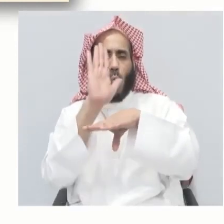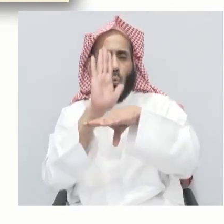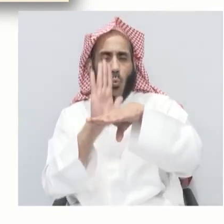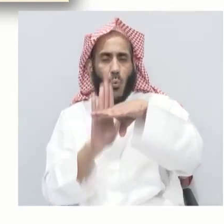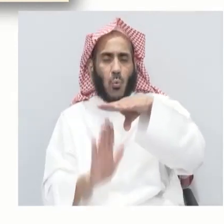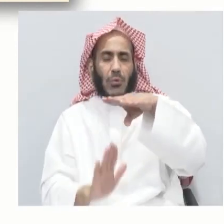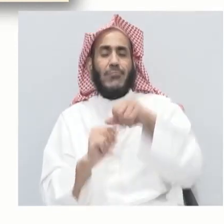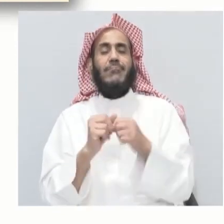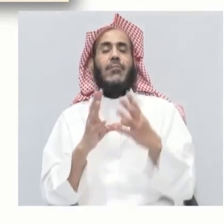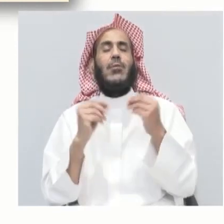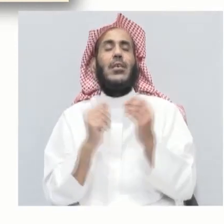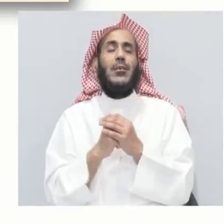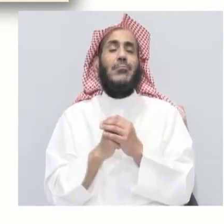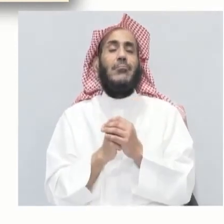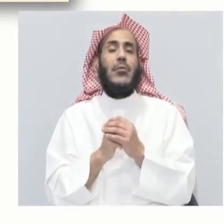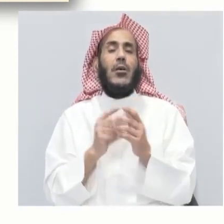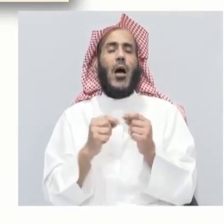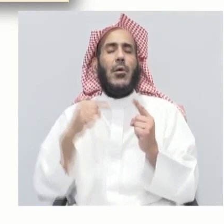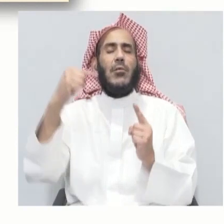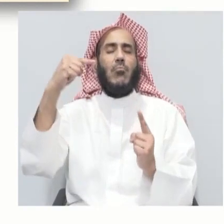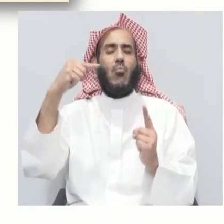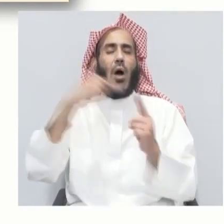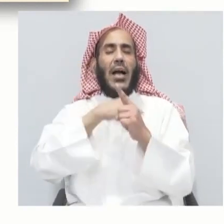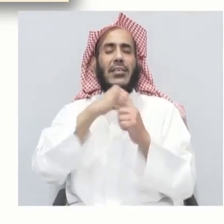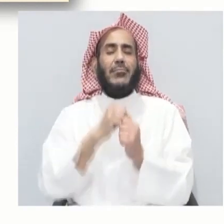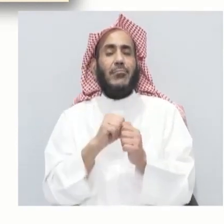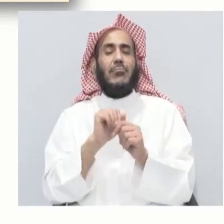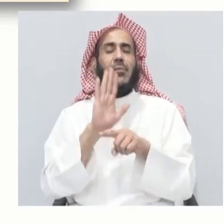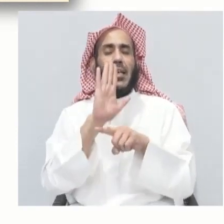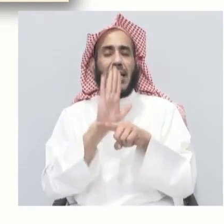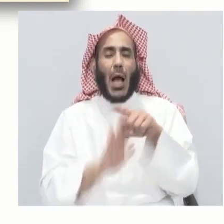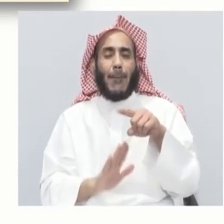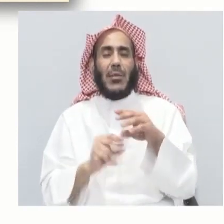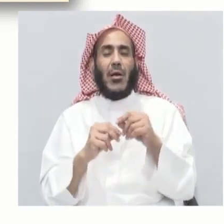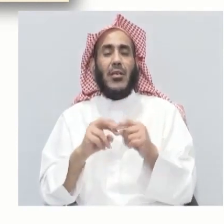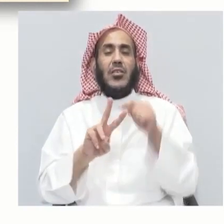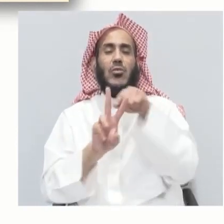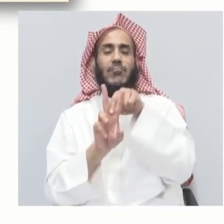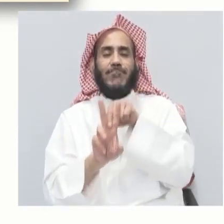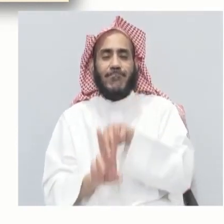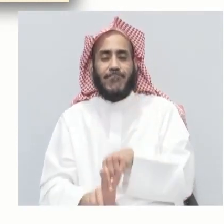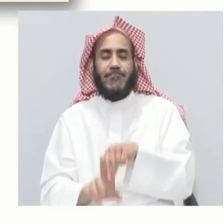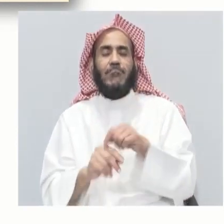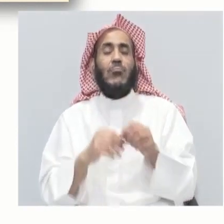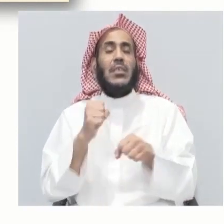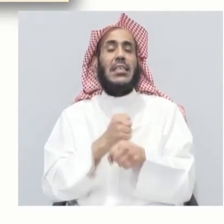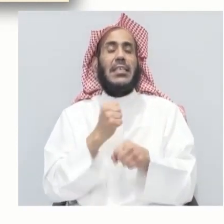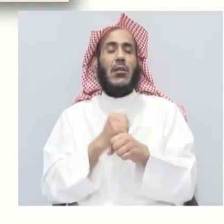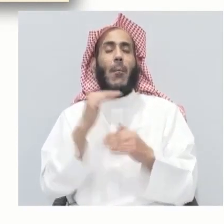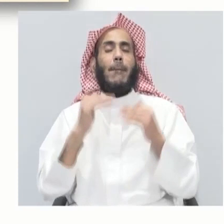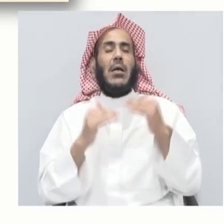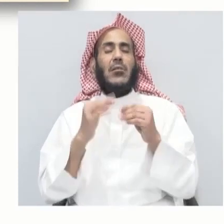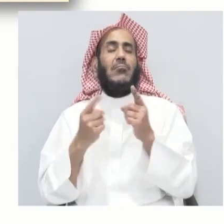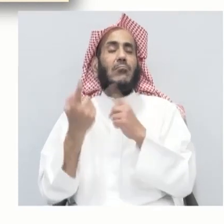حر فمعناه عمليه معاكسه اذا هنا يهبط اذا ماذا المصعد نازل ساستخدم معادلتي